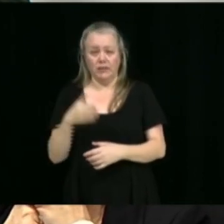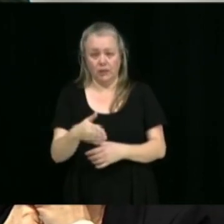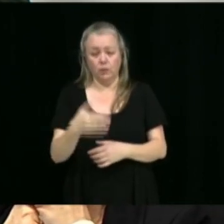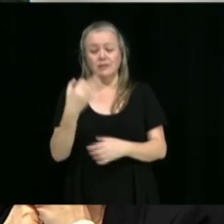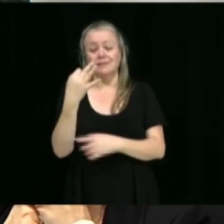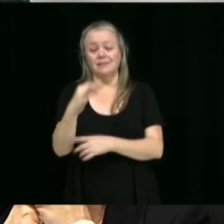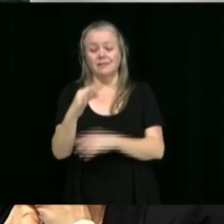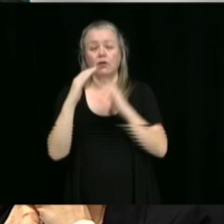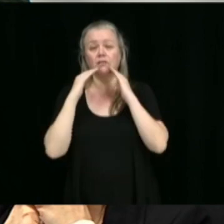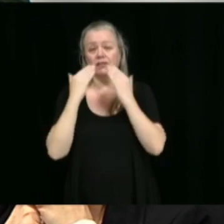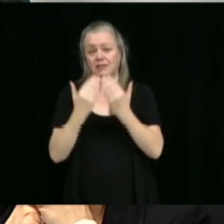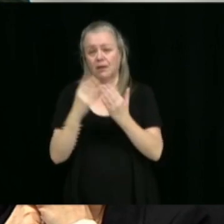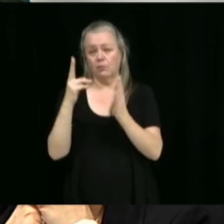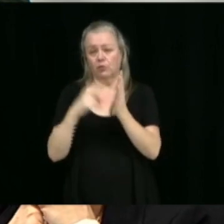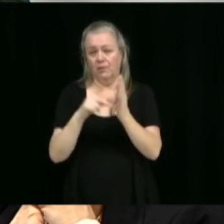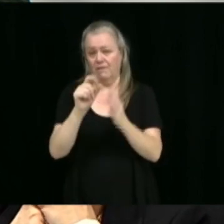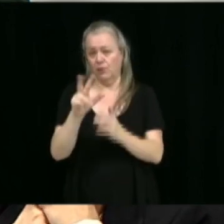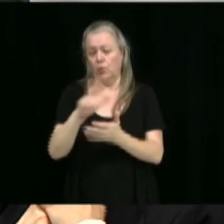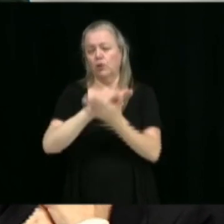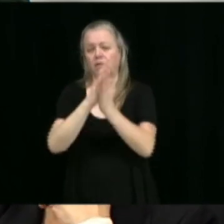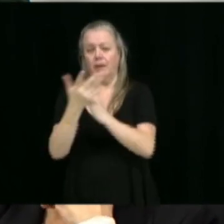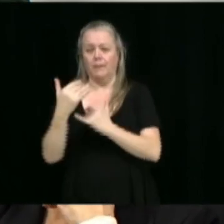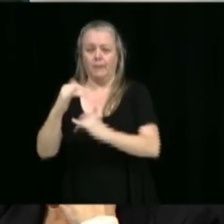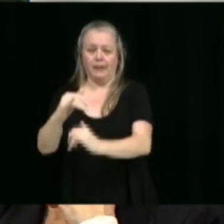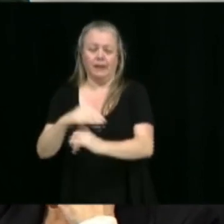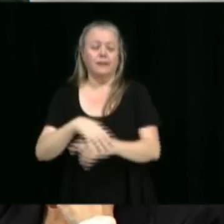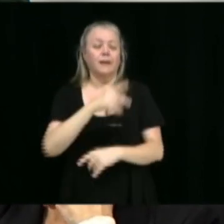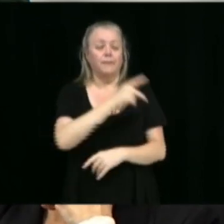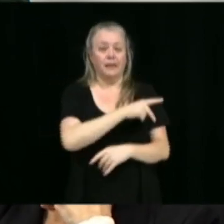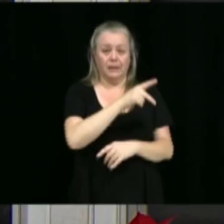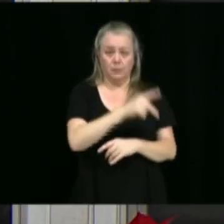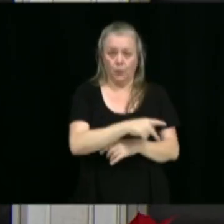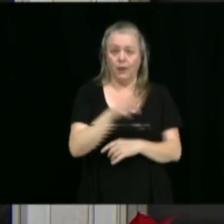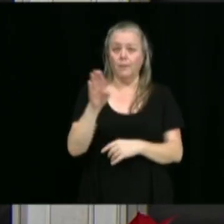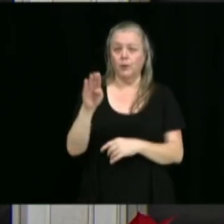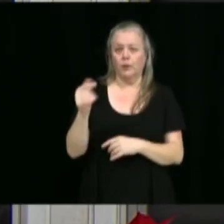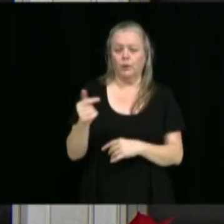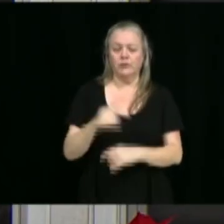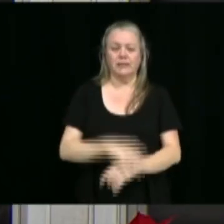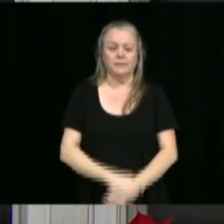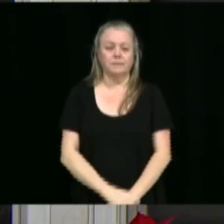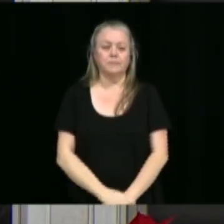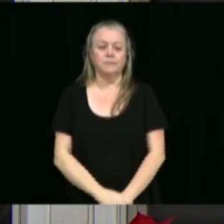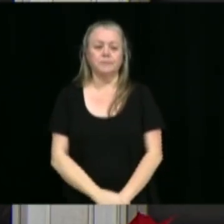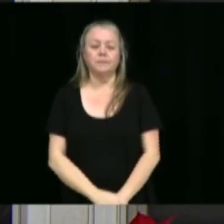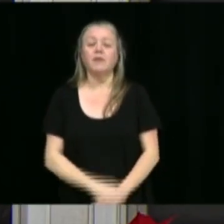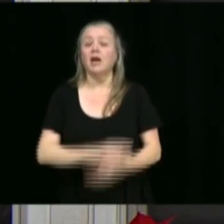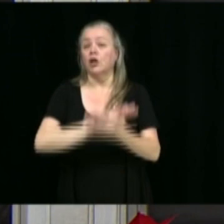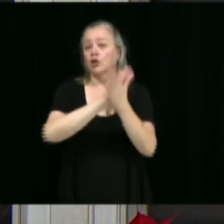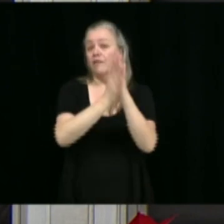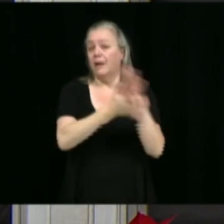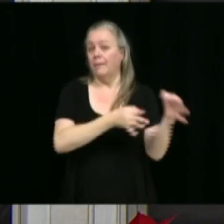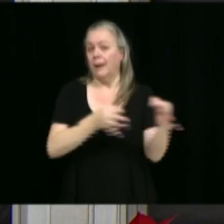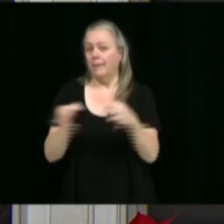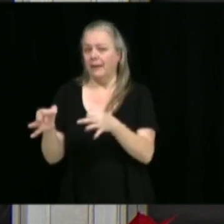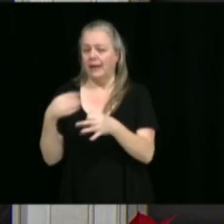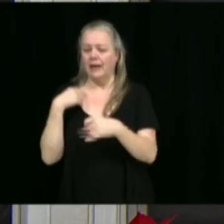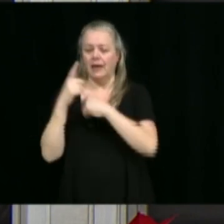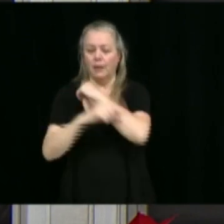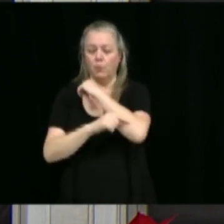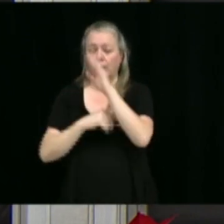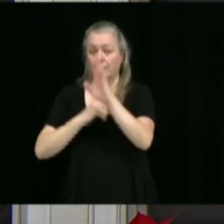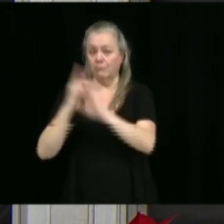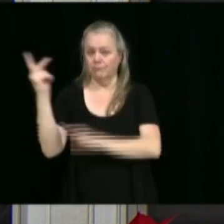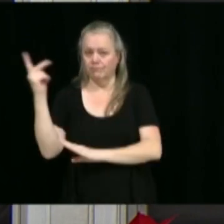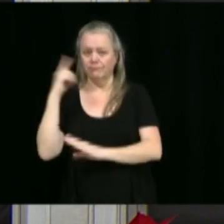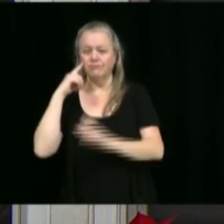2023. Patrick Paulin, Benoît Gauthier. Statut de permanence d'un employé professionnel au poste d'agent